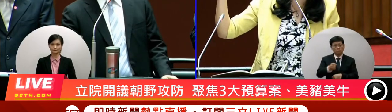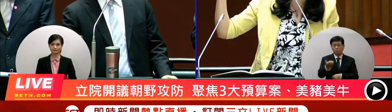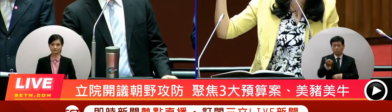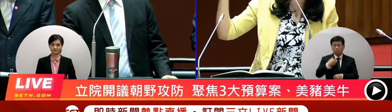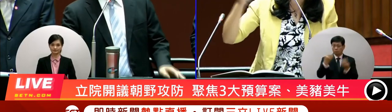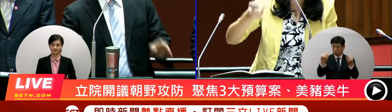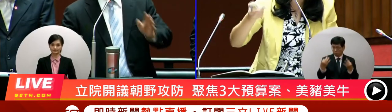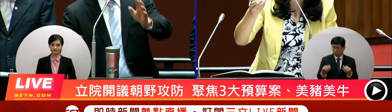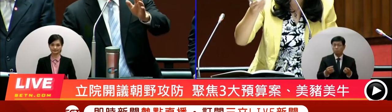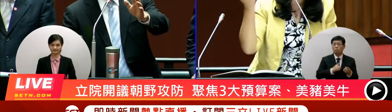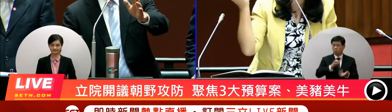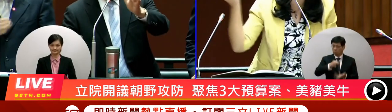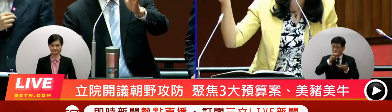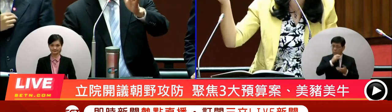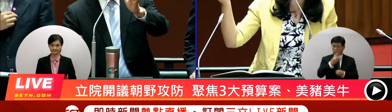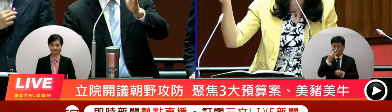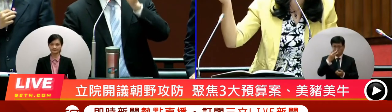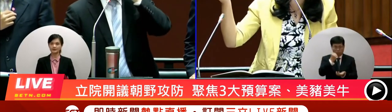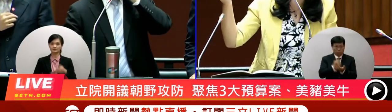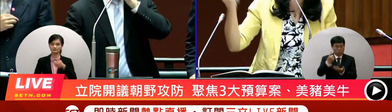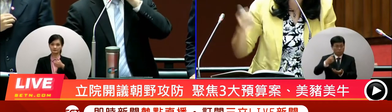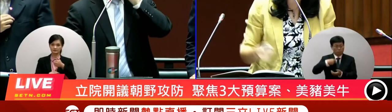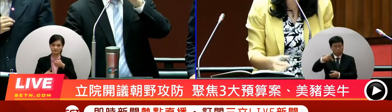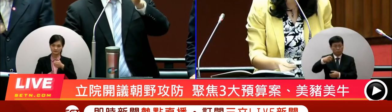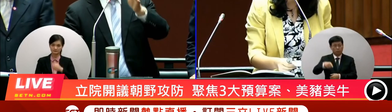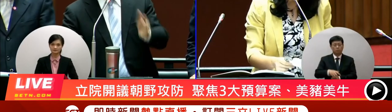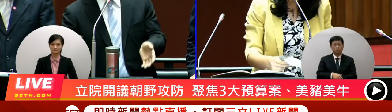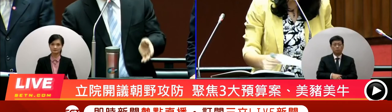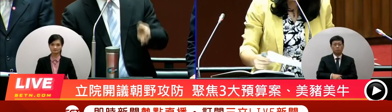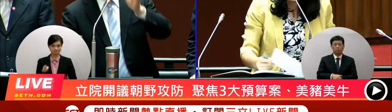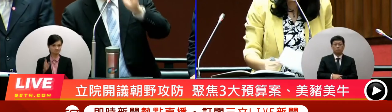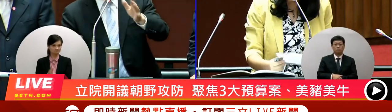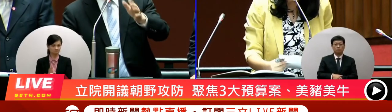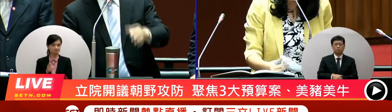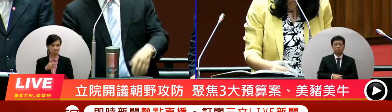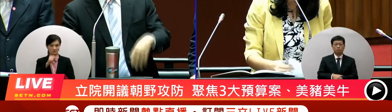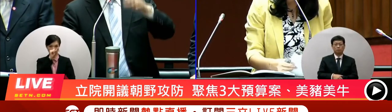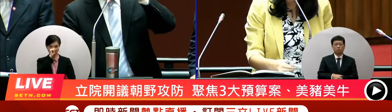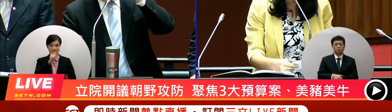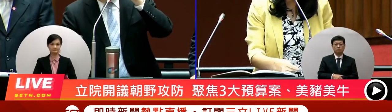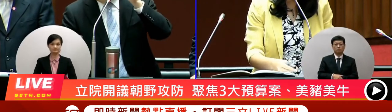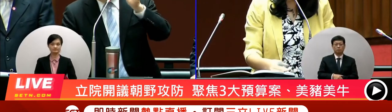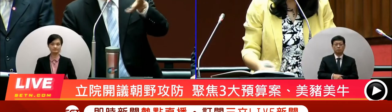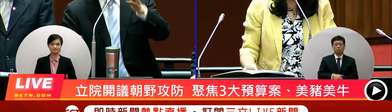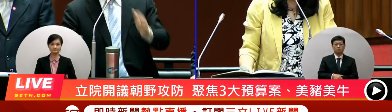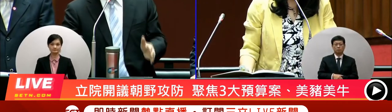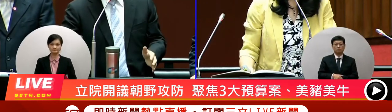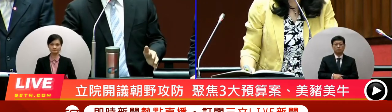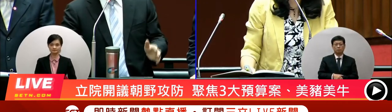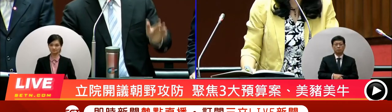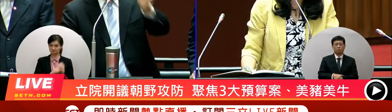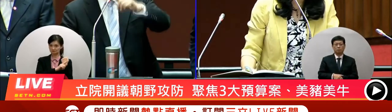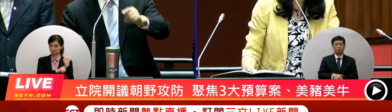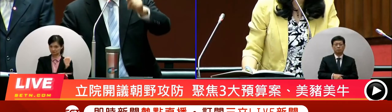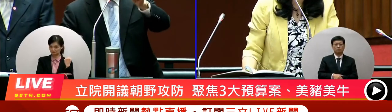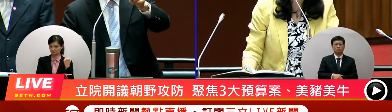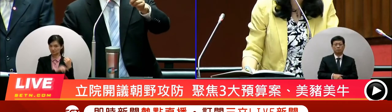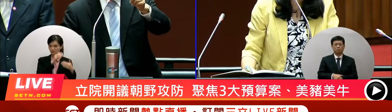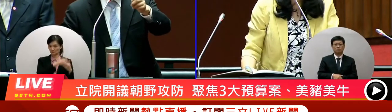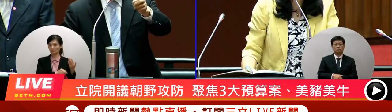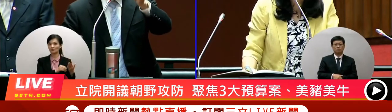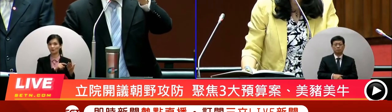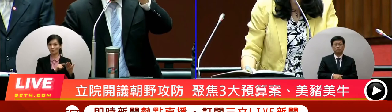数据，好，您刚刚提到三张EQ，我现在把数据给您看。 委员，你讲得很好，就是，光华也没有用。